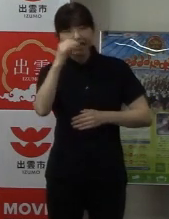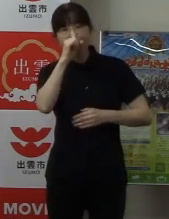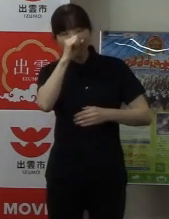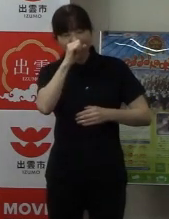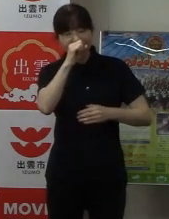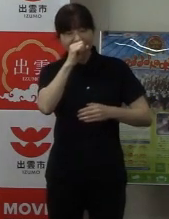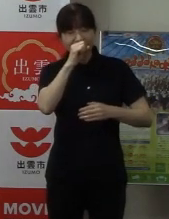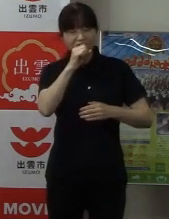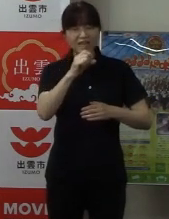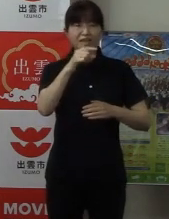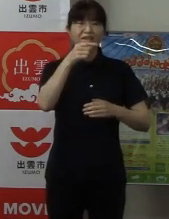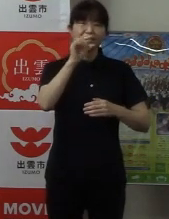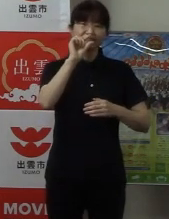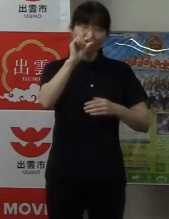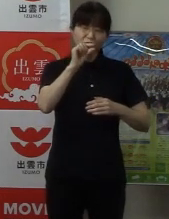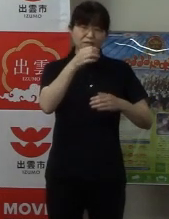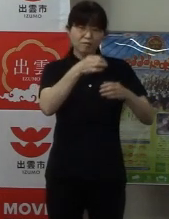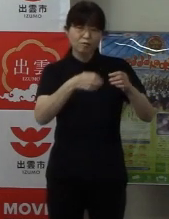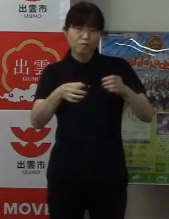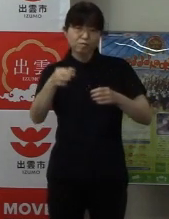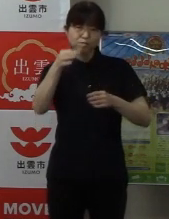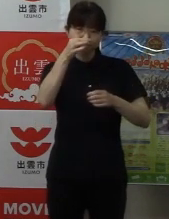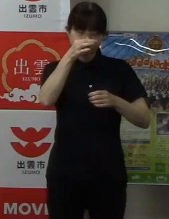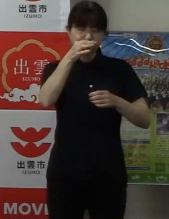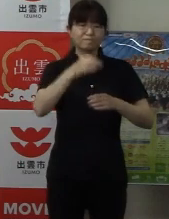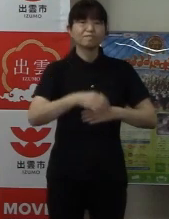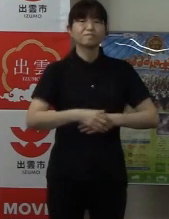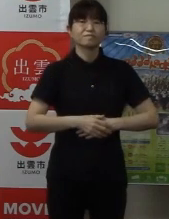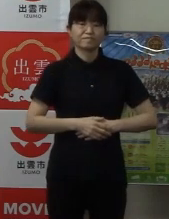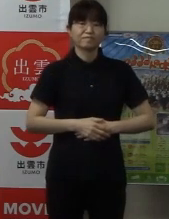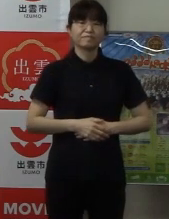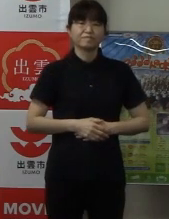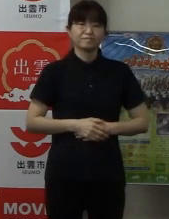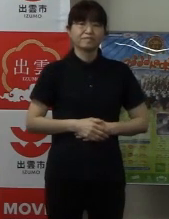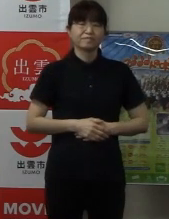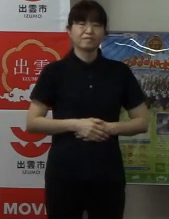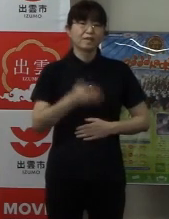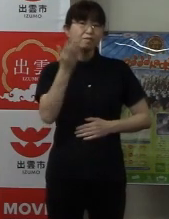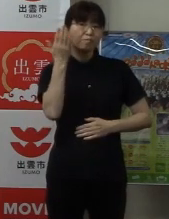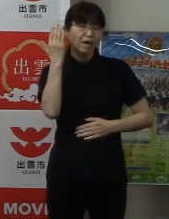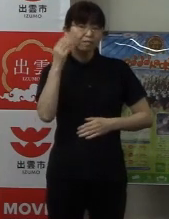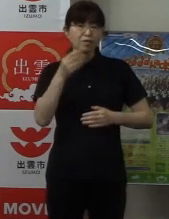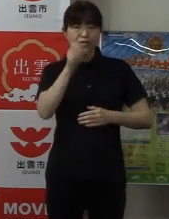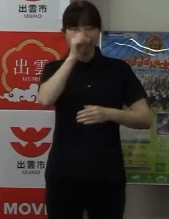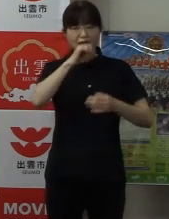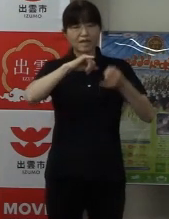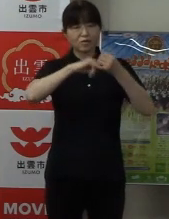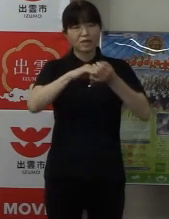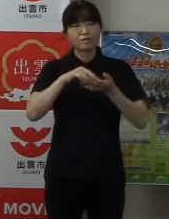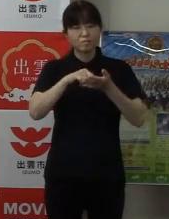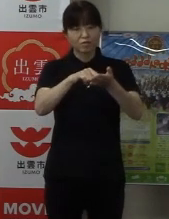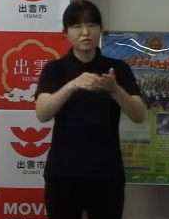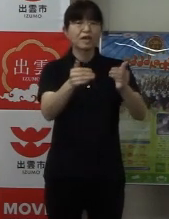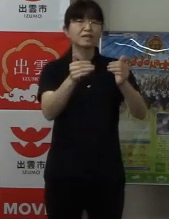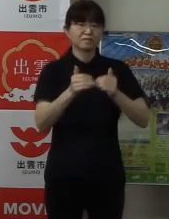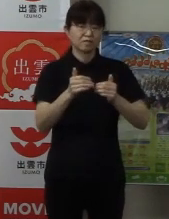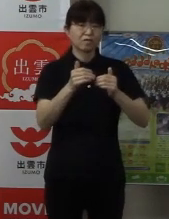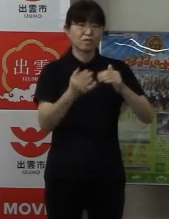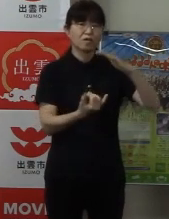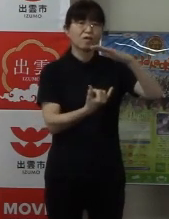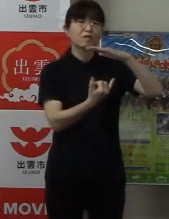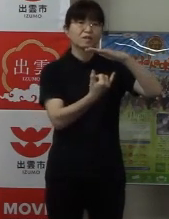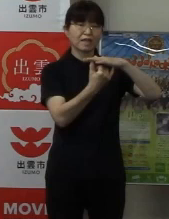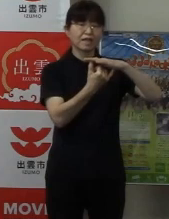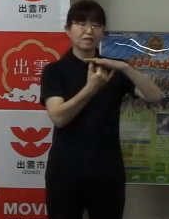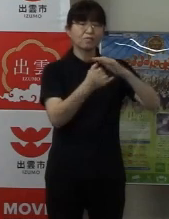し値段の設定も違うようでありますが、事前予約制でありまして、各便の定員は